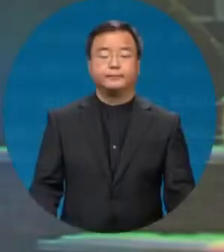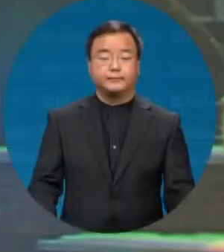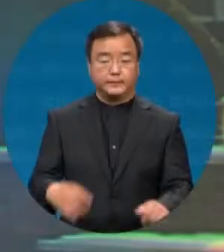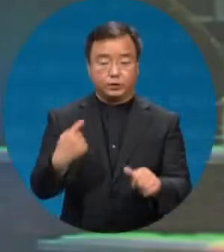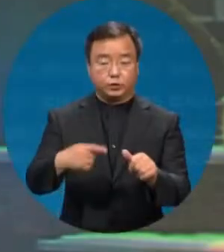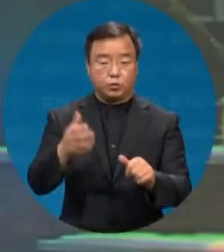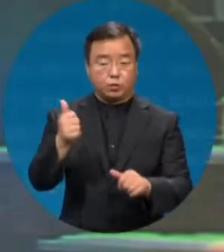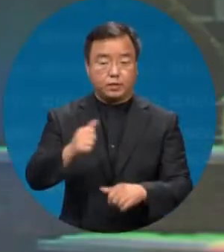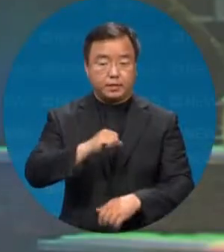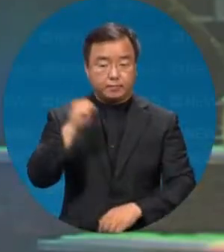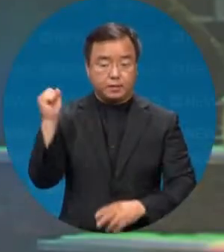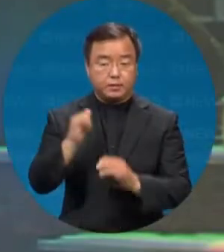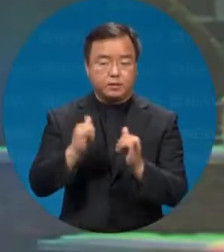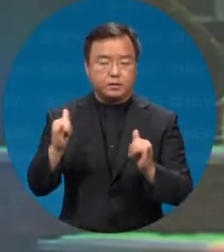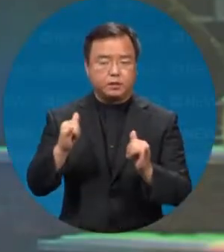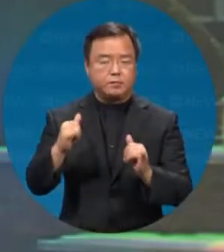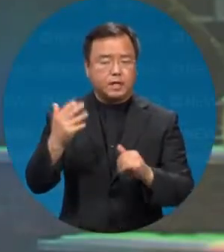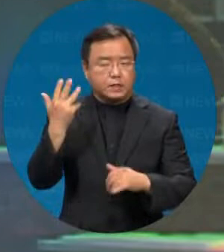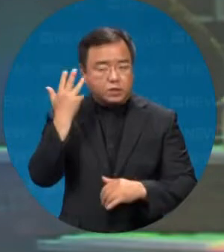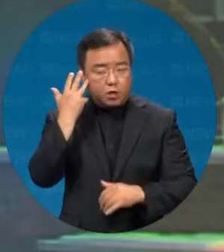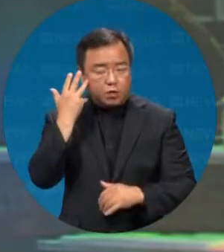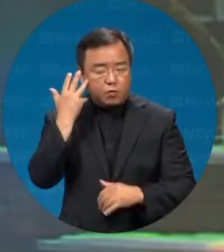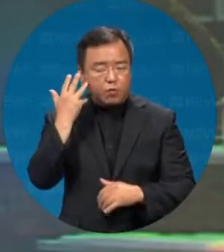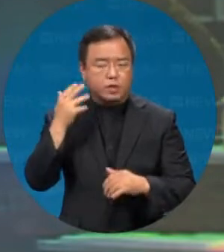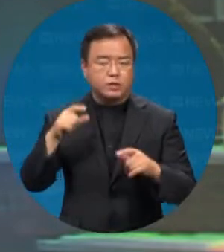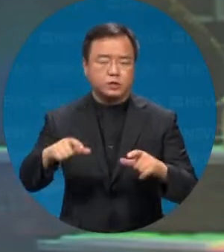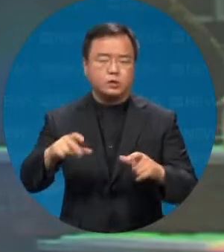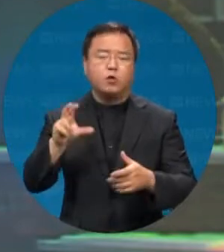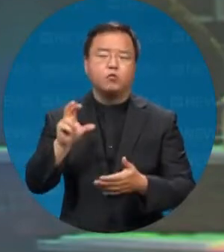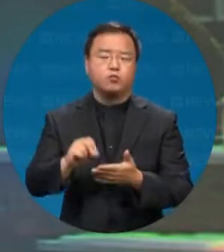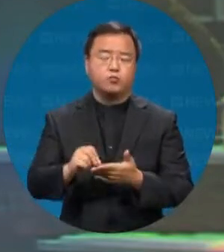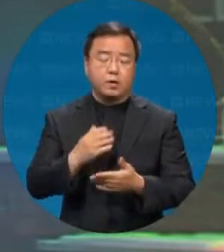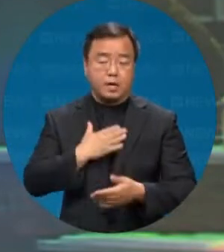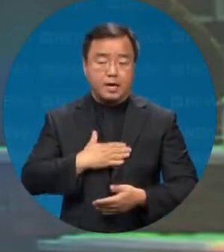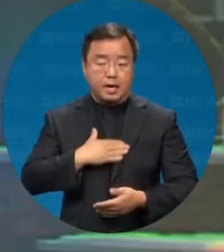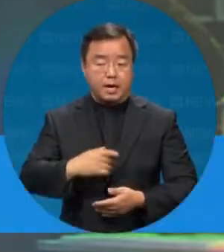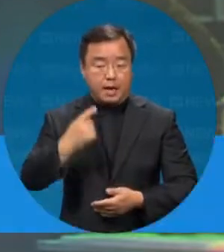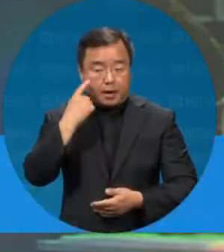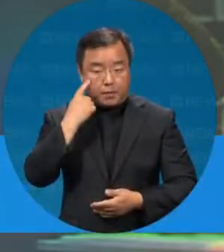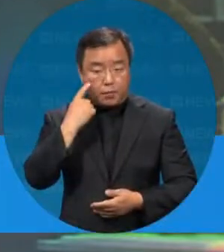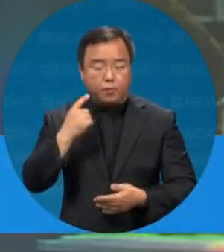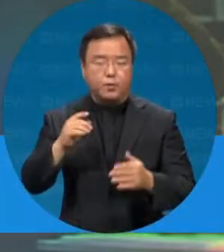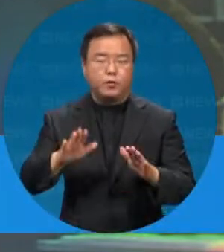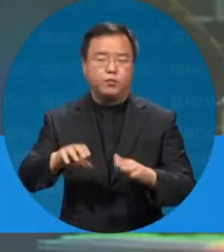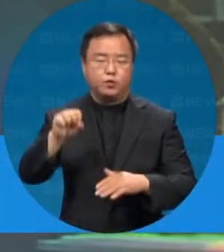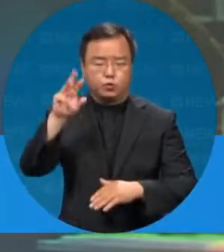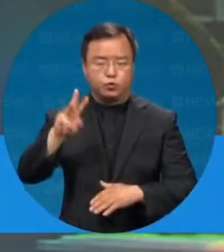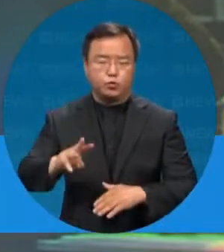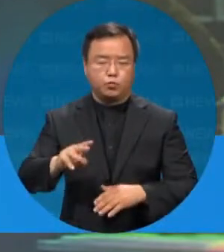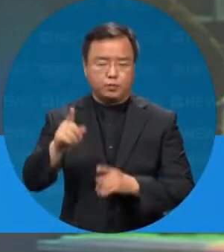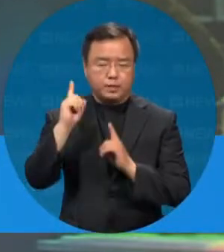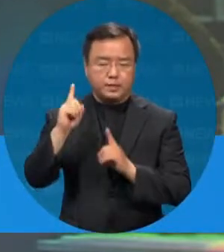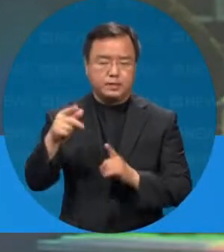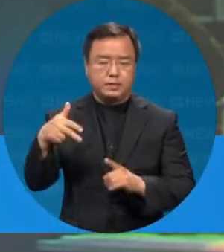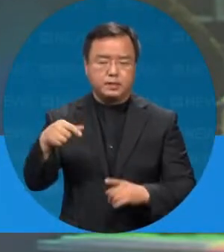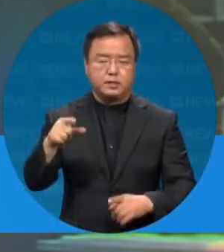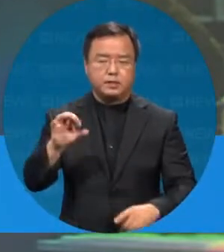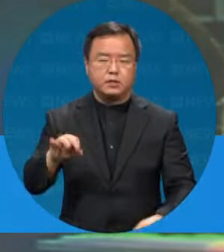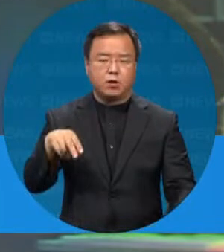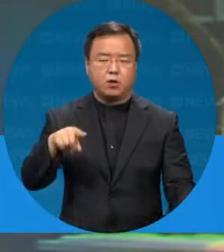교육감 당선인들의 교육 철학과 지역별 현안을 알아보는 시간, 교육 감터뷰. 오늘은 광주의 이정선